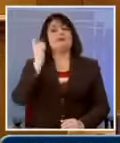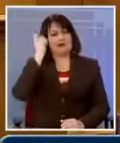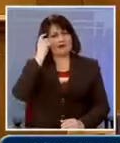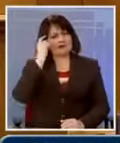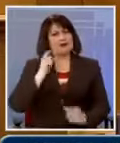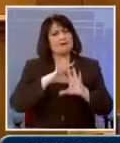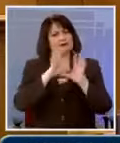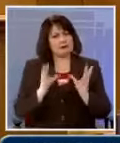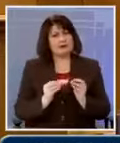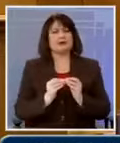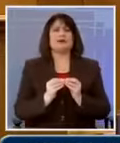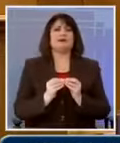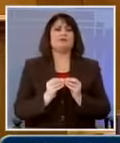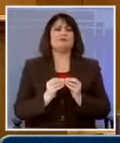συνέστηση